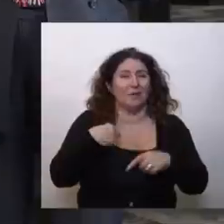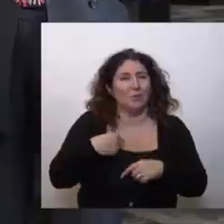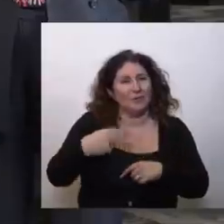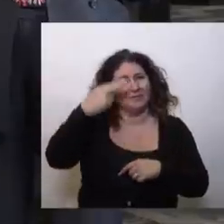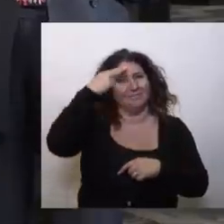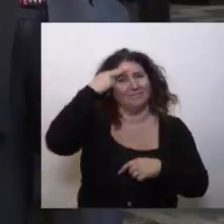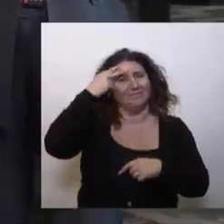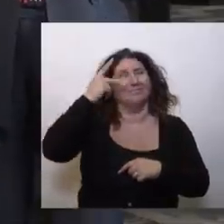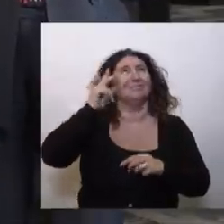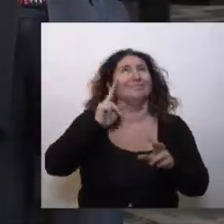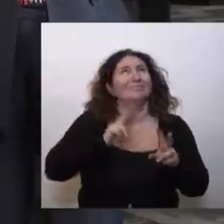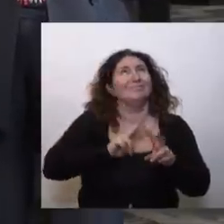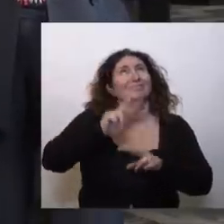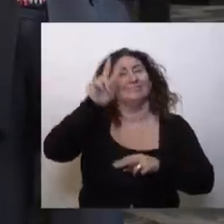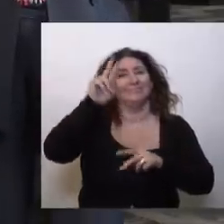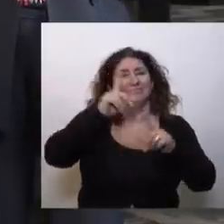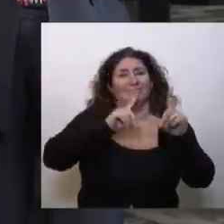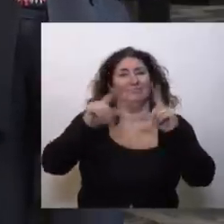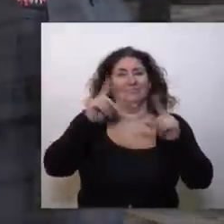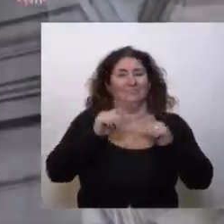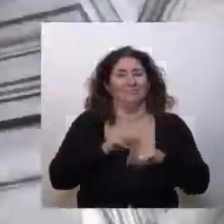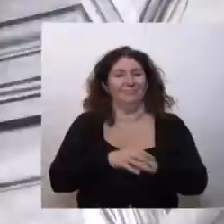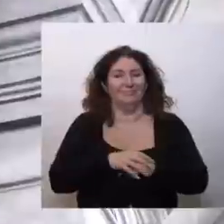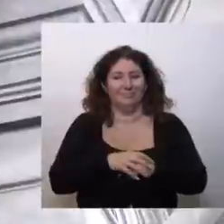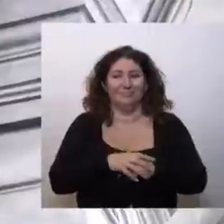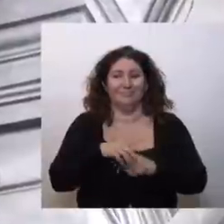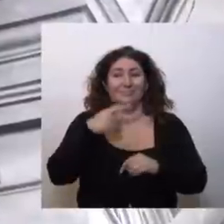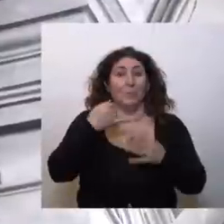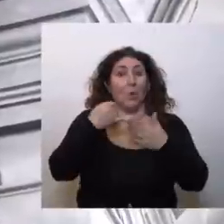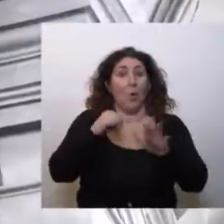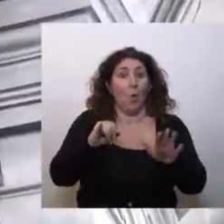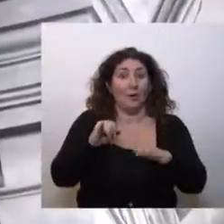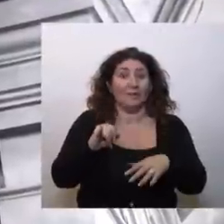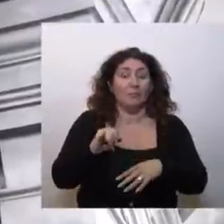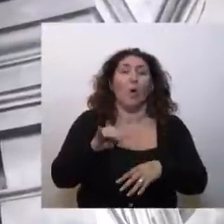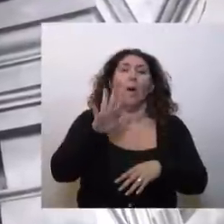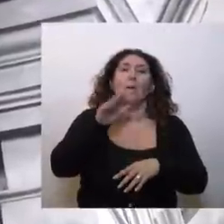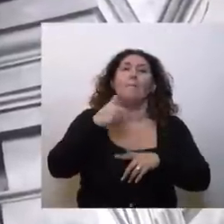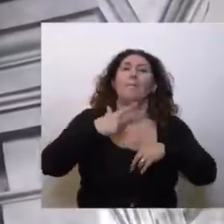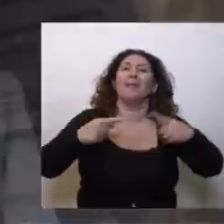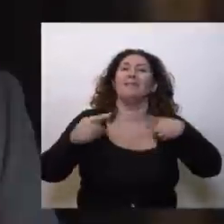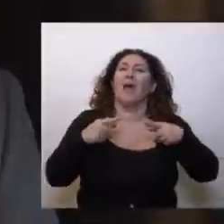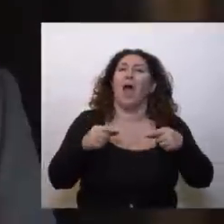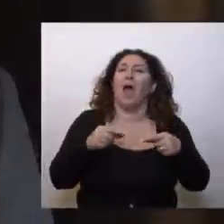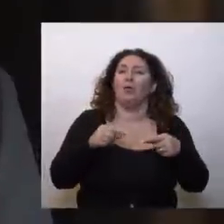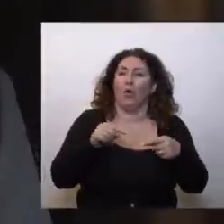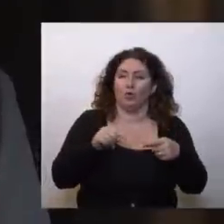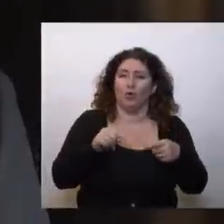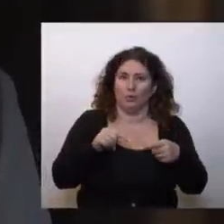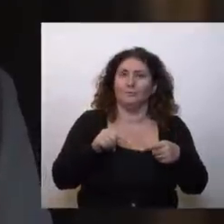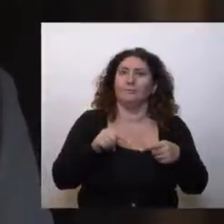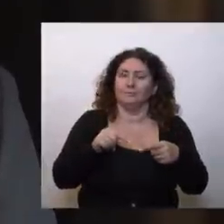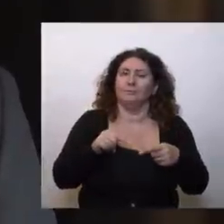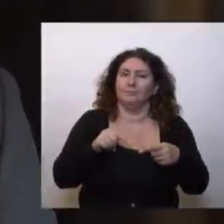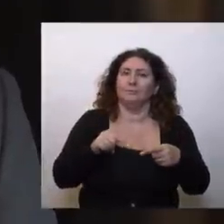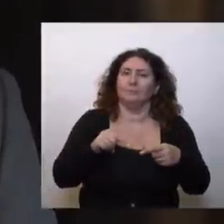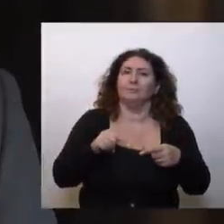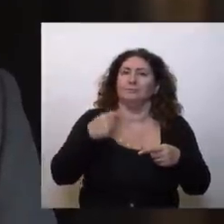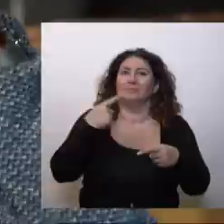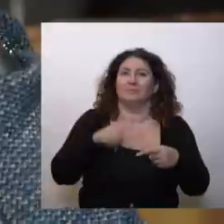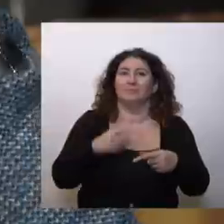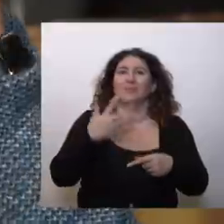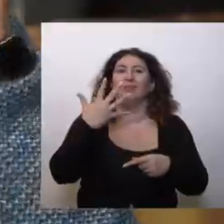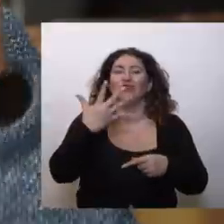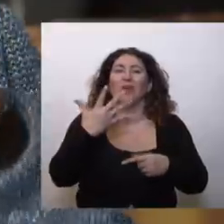fuori verso il cielo, e infine il pentagono, inserito in molti particolari, che è il simbolo delle cinque piaghe